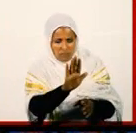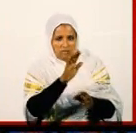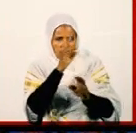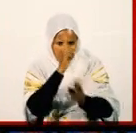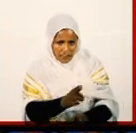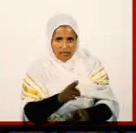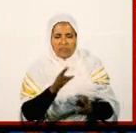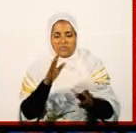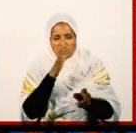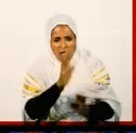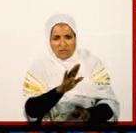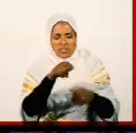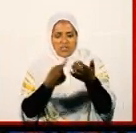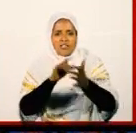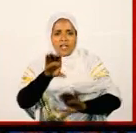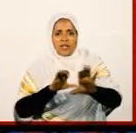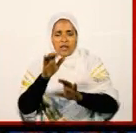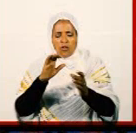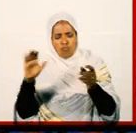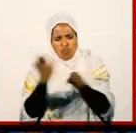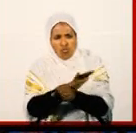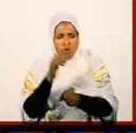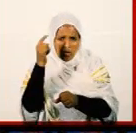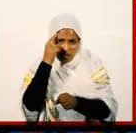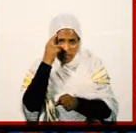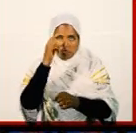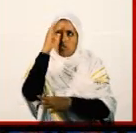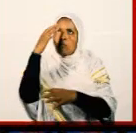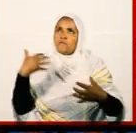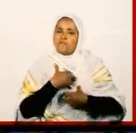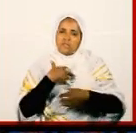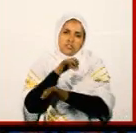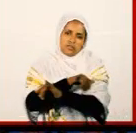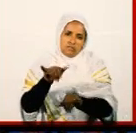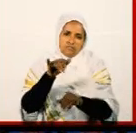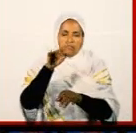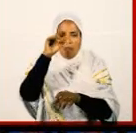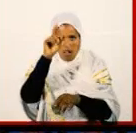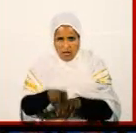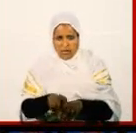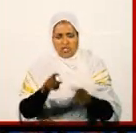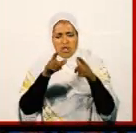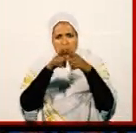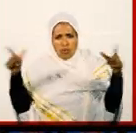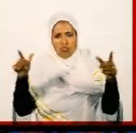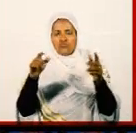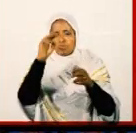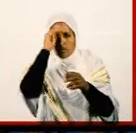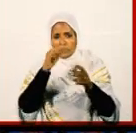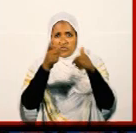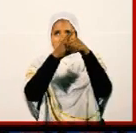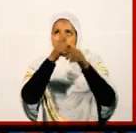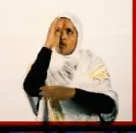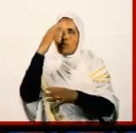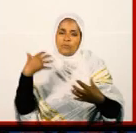ደግሞ በአባትነት የምንፈራው ነገር ደግሞ ስለተደረገልን ነገር በሙሉ በማሰብ እግዚአብሔርን መፍራት እንዳለብን። ትልቁ የጥበብ መጀመሪያው